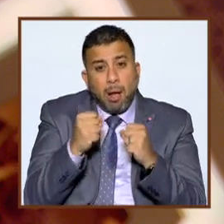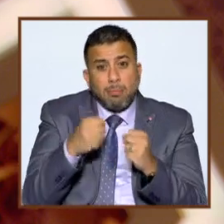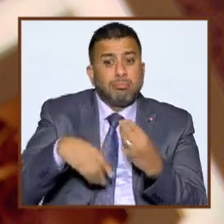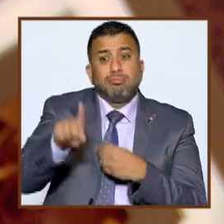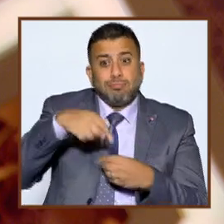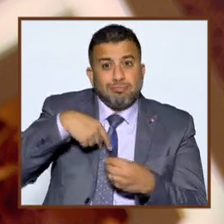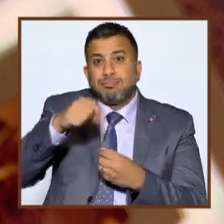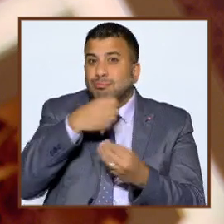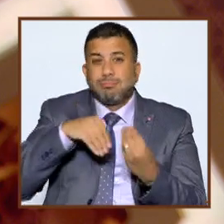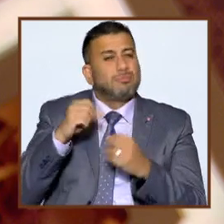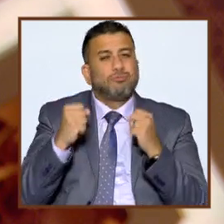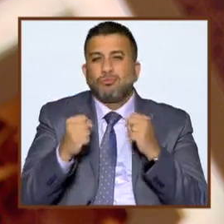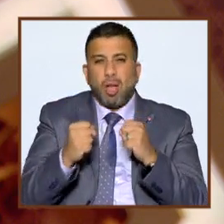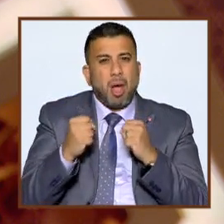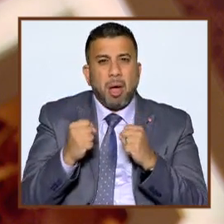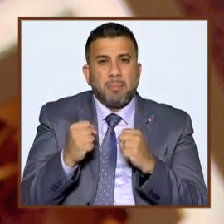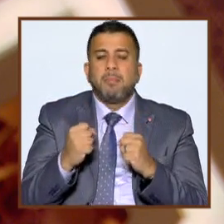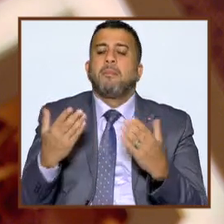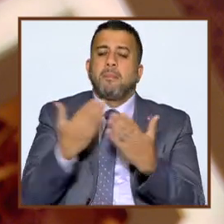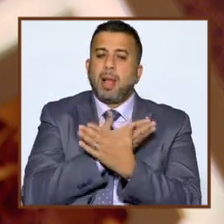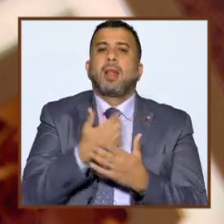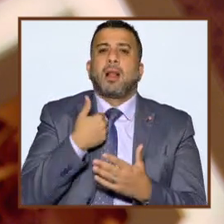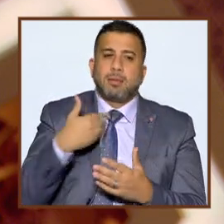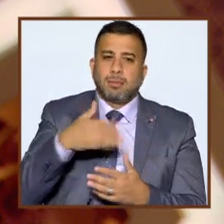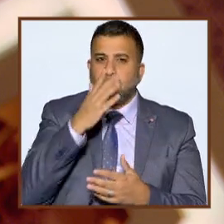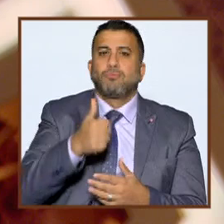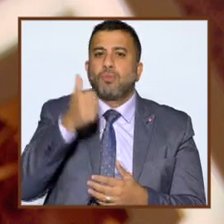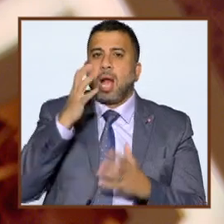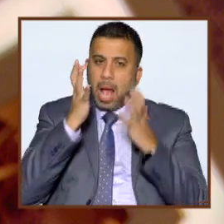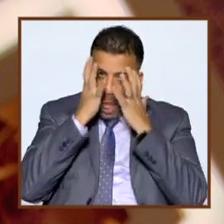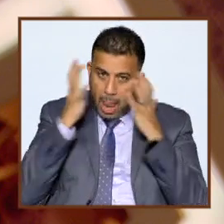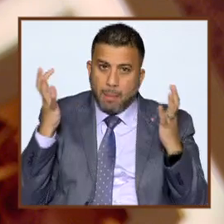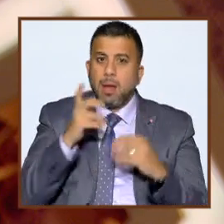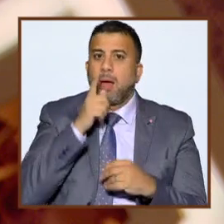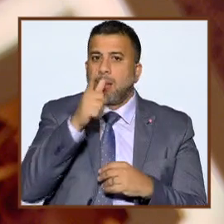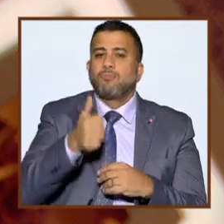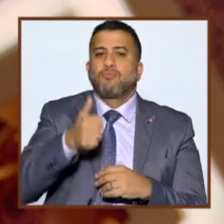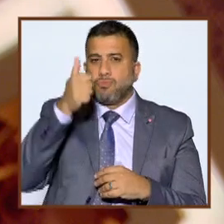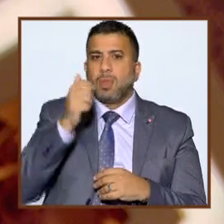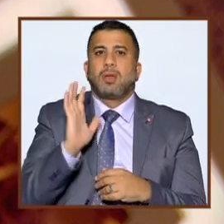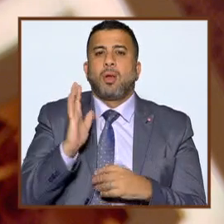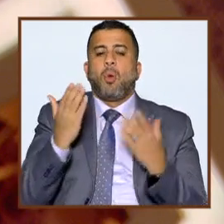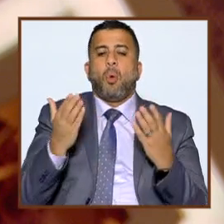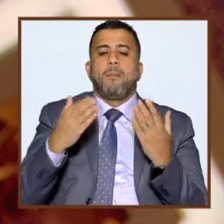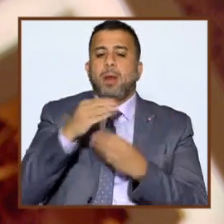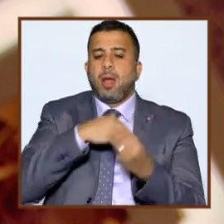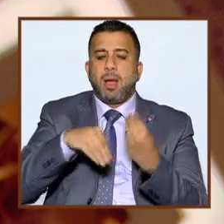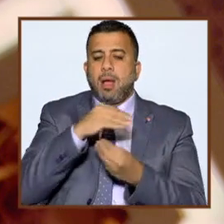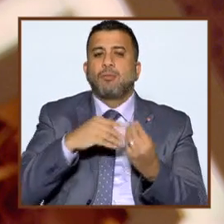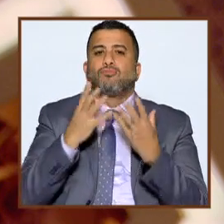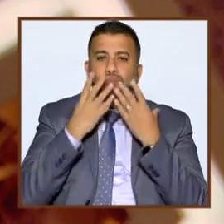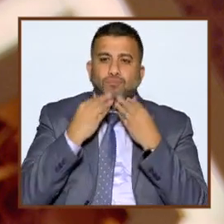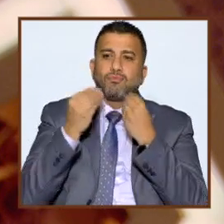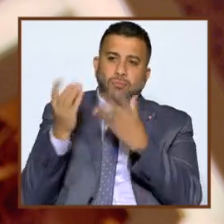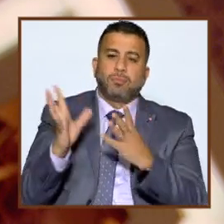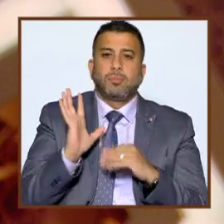يعني الذهاب إلى مثلا عرفة ومزدلفة. هذا الذي نص العلماء على جواز الحج والعمرة عنه إذا